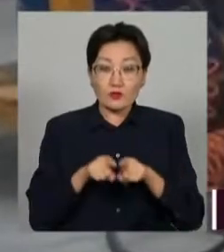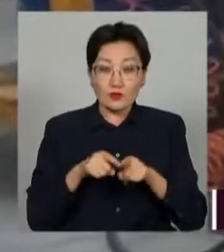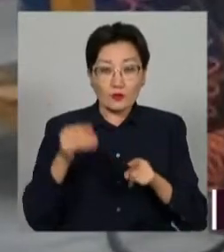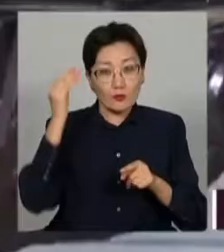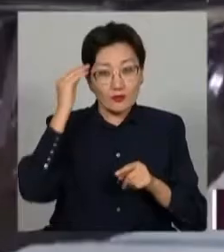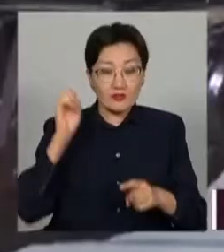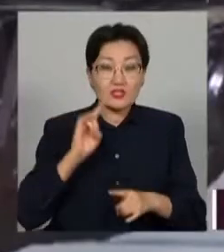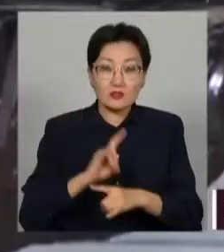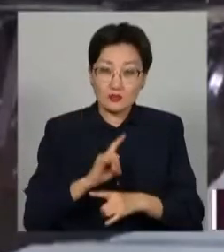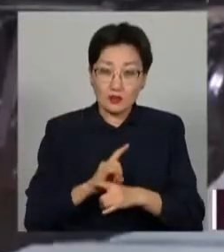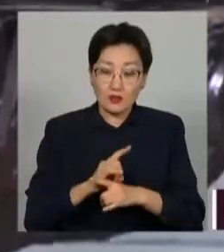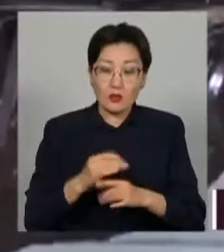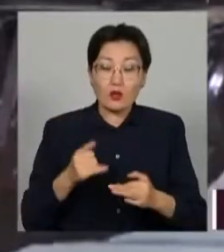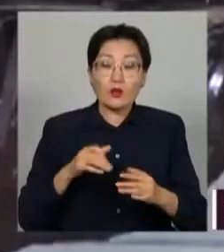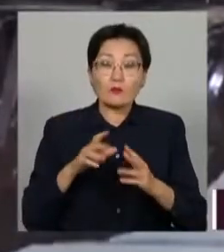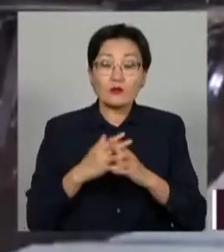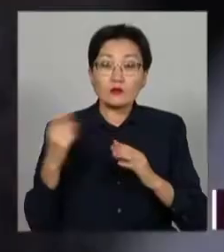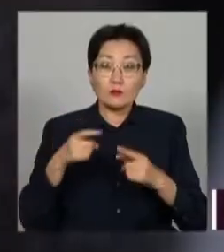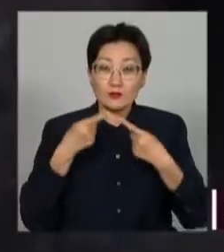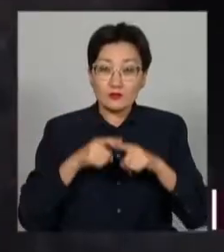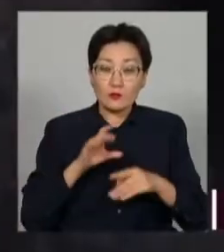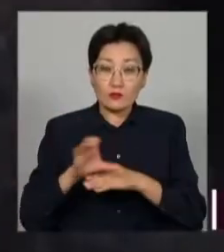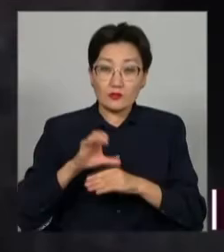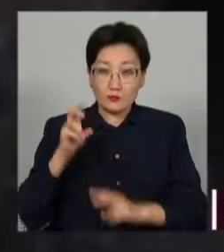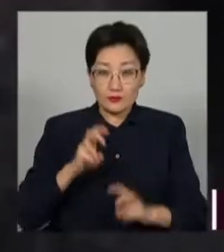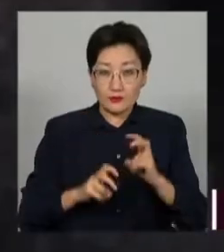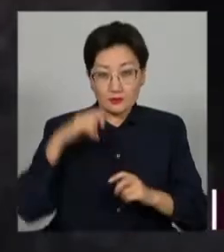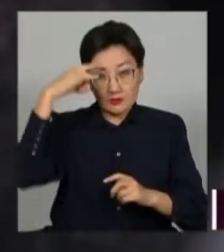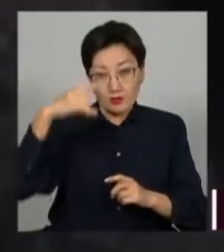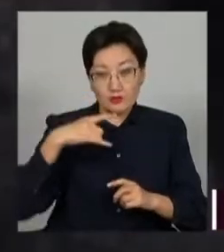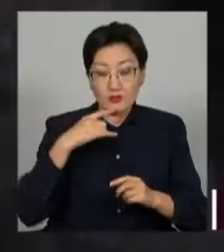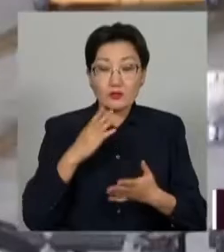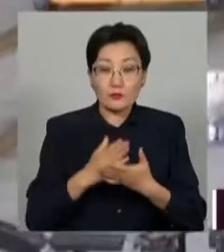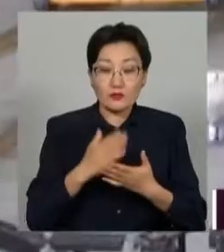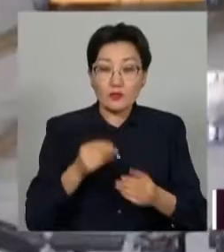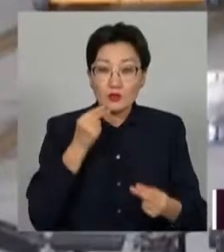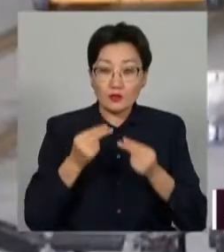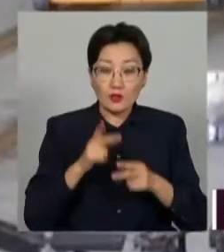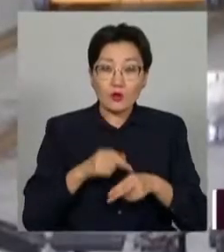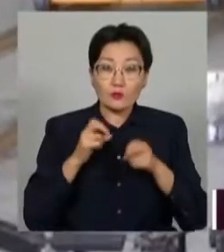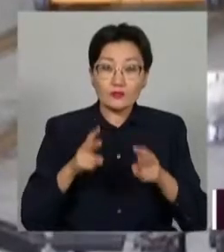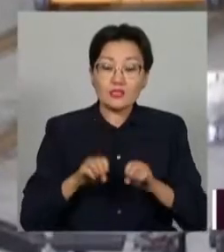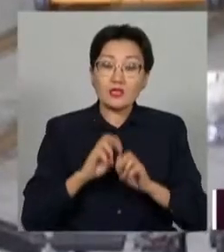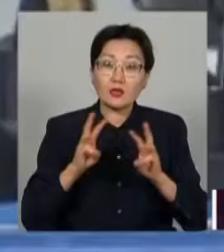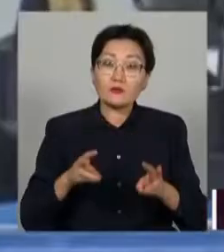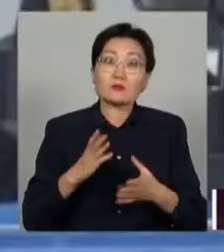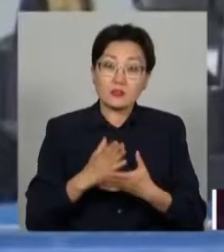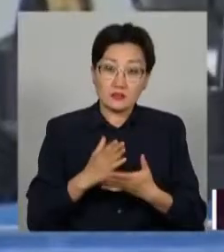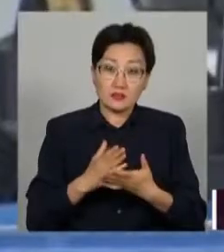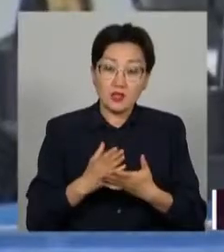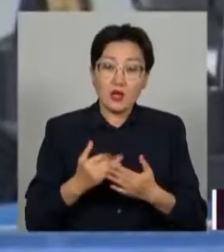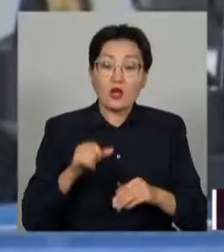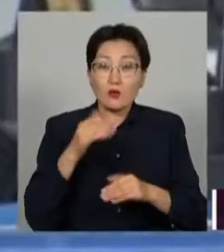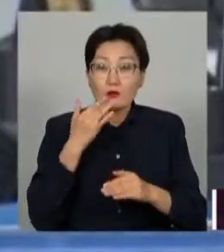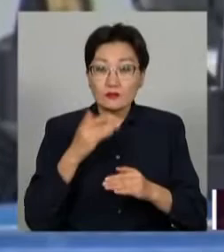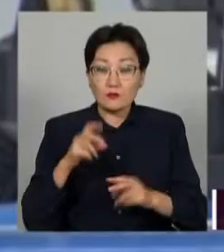шындыққа жанаспайды. Қайта ауыл шаруашылығы техникаларын шығаратын зауыттар отандық болса, азық-түлік қауіпсіздігі қамтамасыз етіледі. Ал